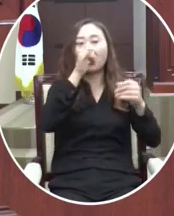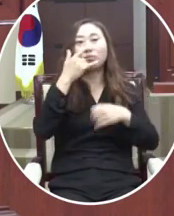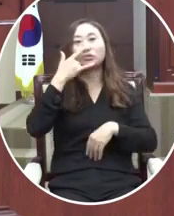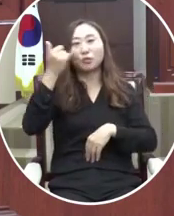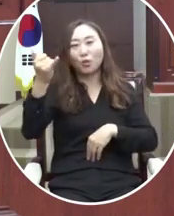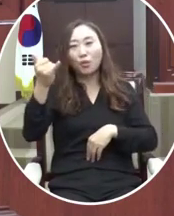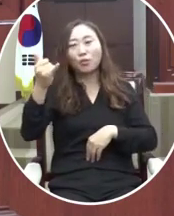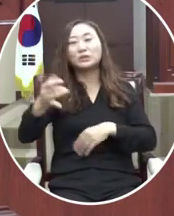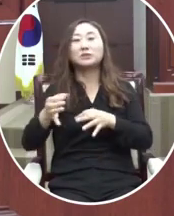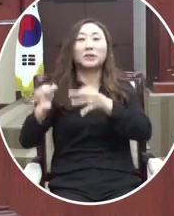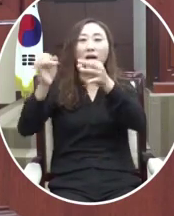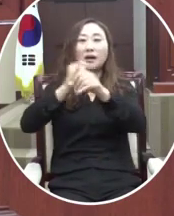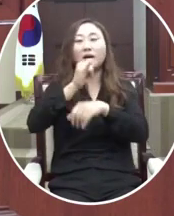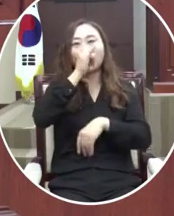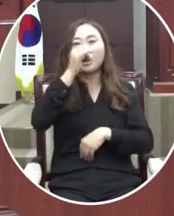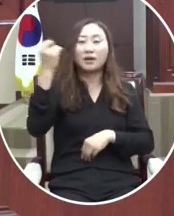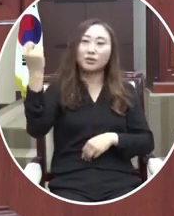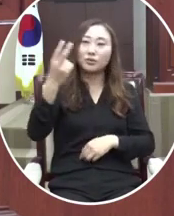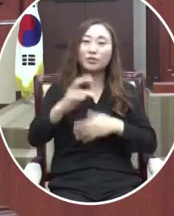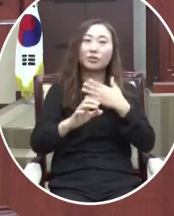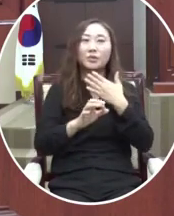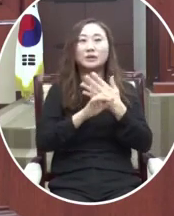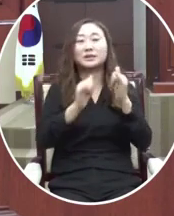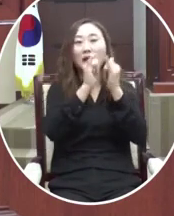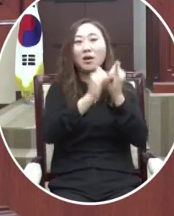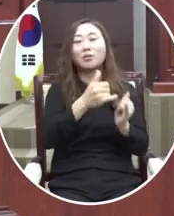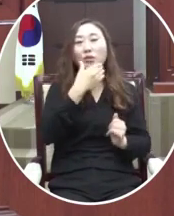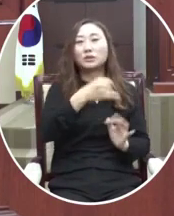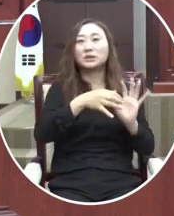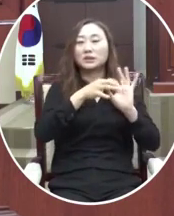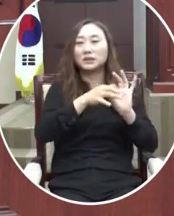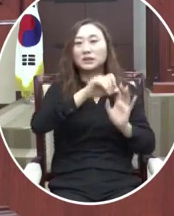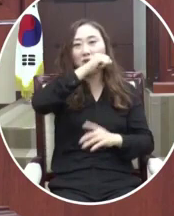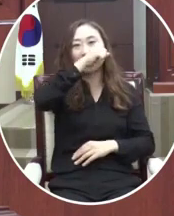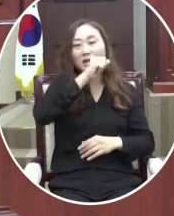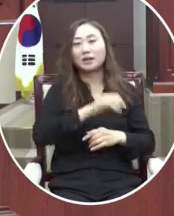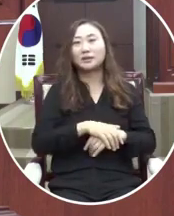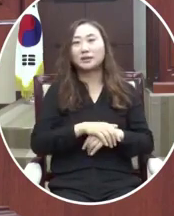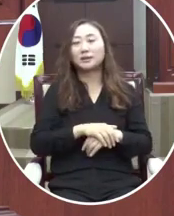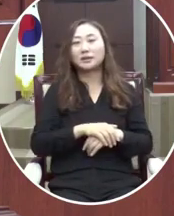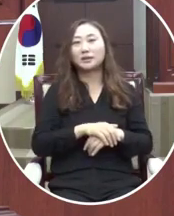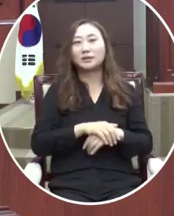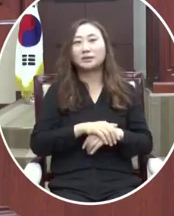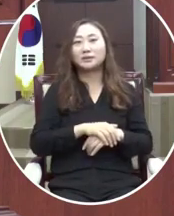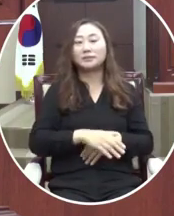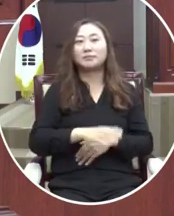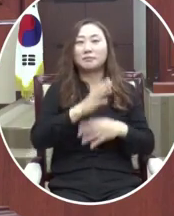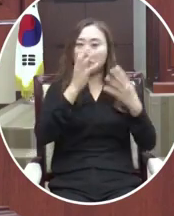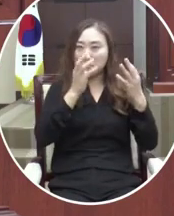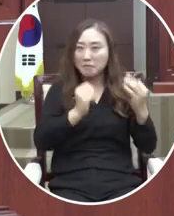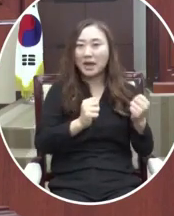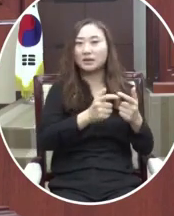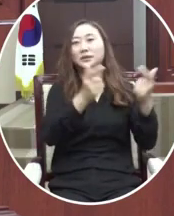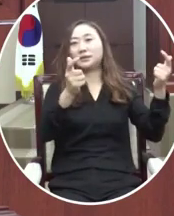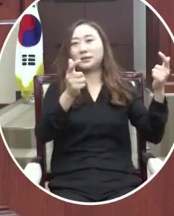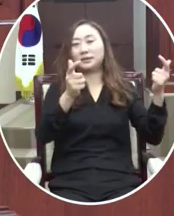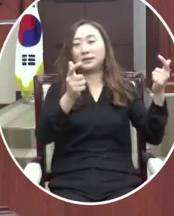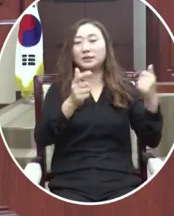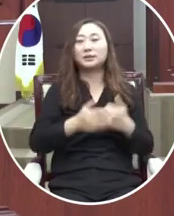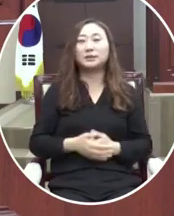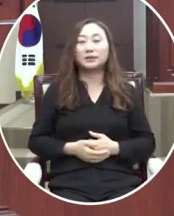급여 확대 기초연금 대상 증 등으로 사회복지 예상은 역대 가장 큰복 큰 폭으로